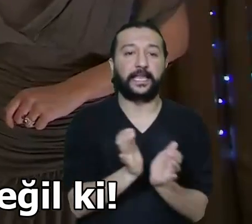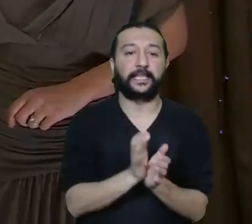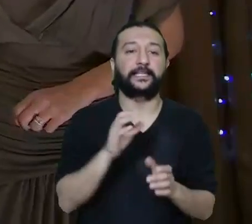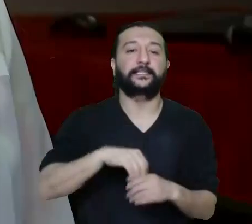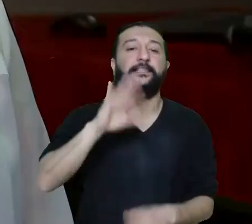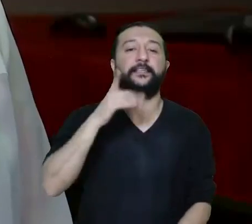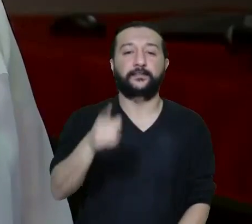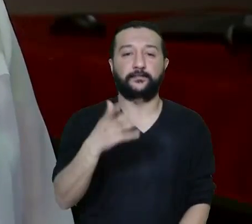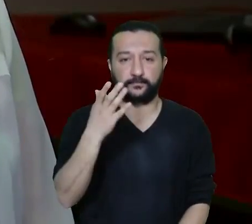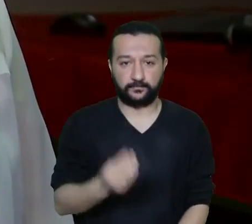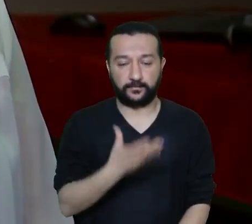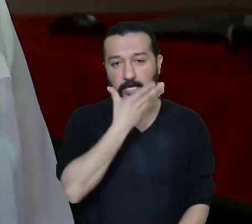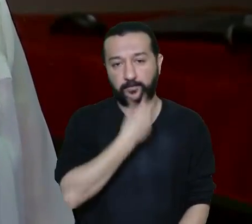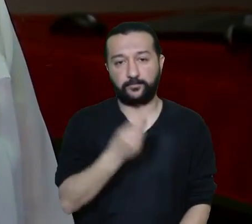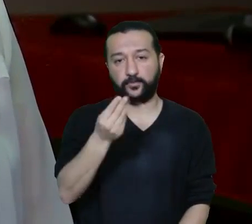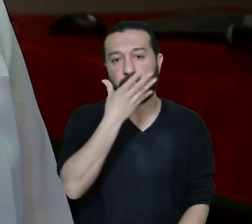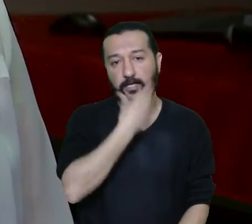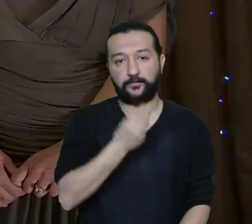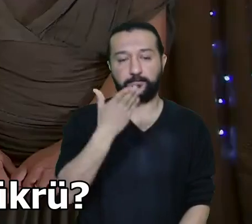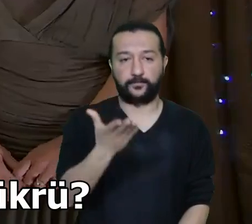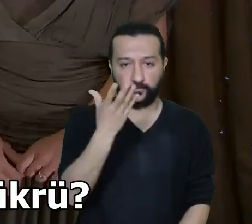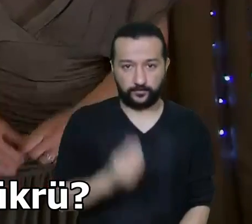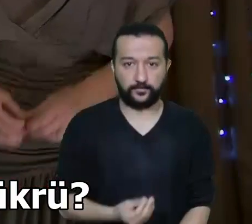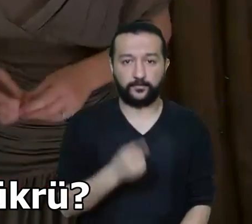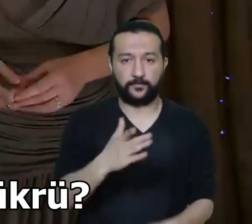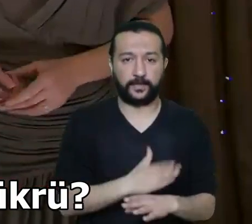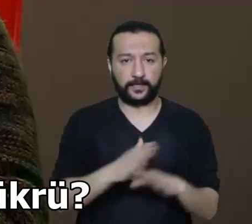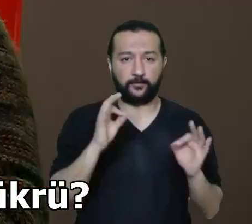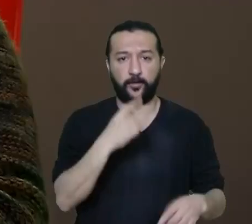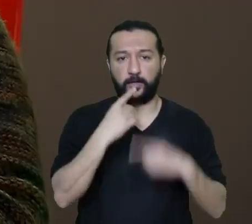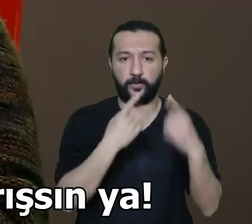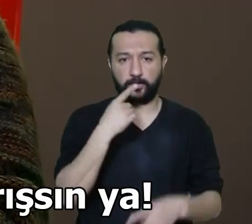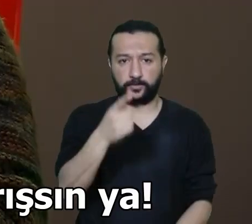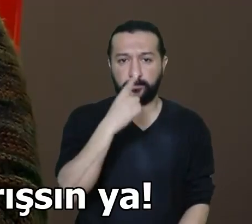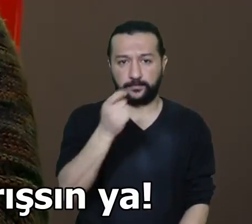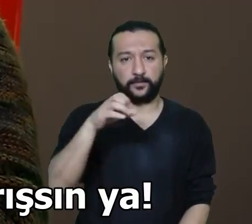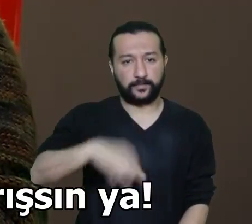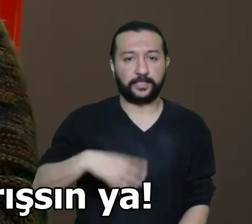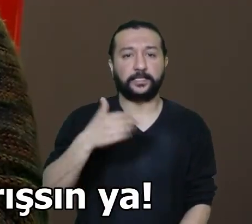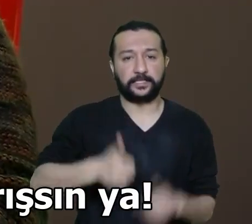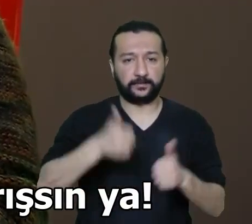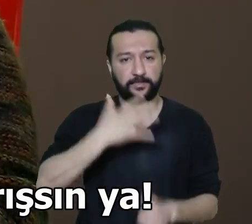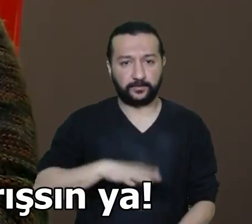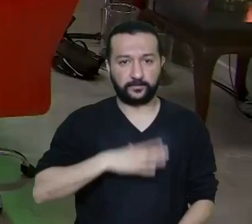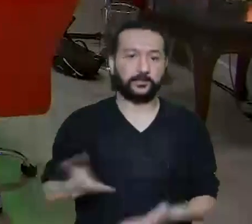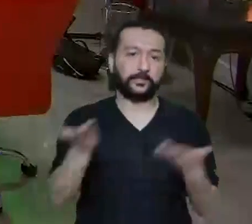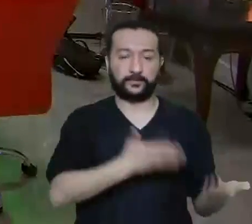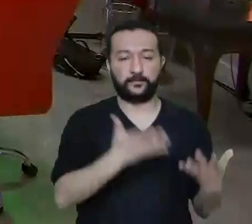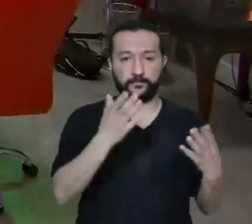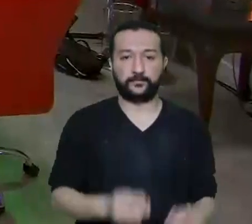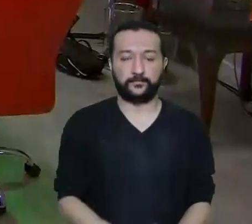aileden değil ki. Aa, çok ayıp Şükrü Efendi. Ya niye öyle konuşuyorsun Şükrü? Bırak uşak yarışmak istiyorsa yarışsın